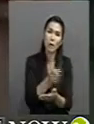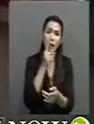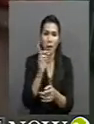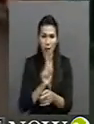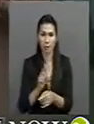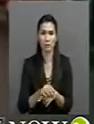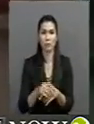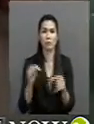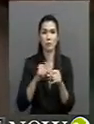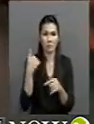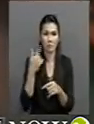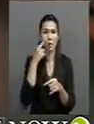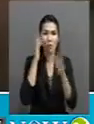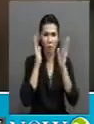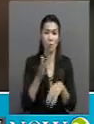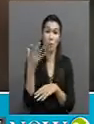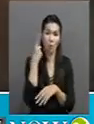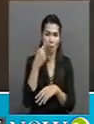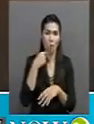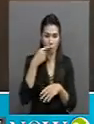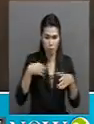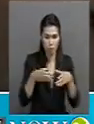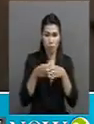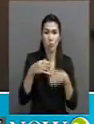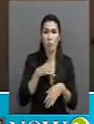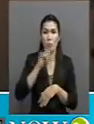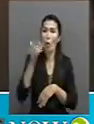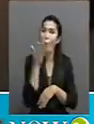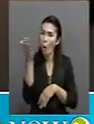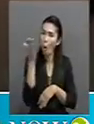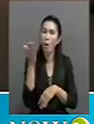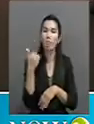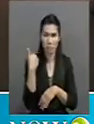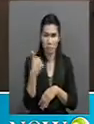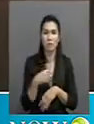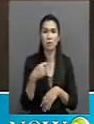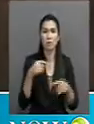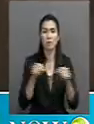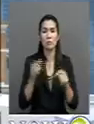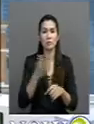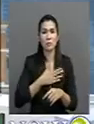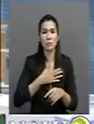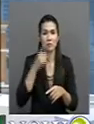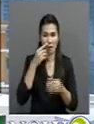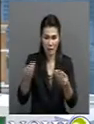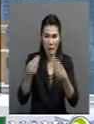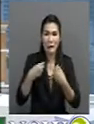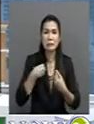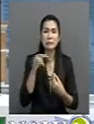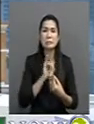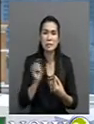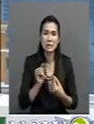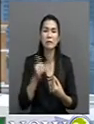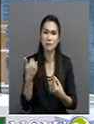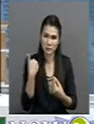เหยื่อระเบิดที่ราชประสงค์คนหนึ่งก็ไปร้องกันกับที่สำนักงานตำรวจแห่งชาตินะคะว่าเขายังไม่ได้รับการเยียวยาเท่าที่คว